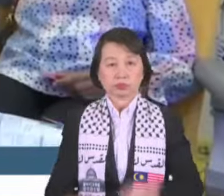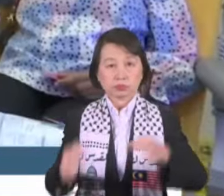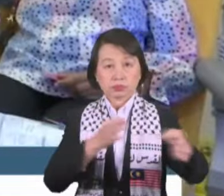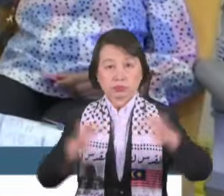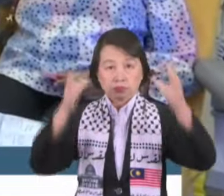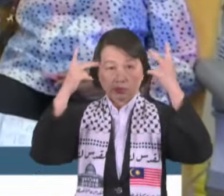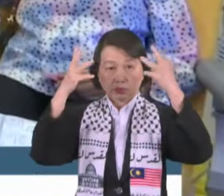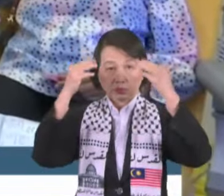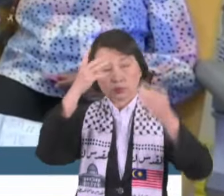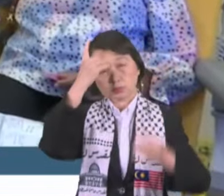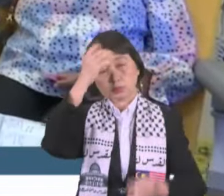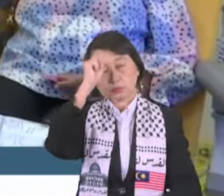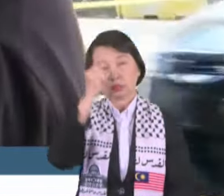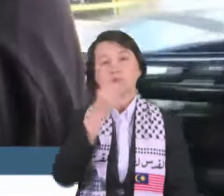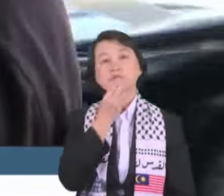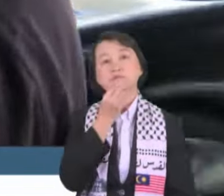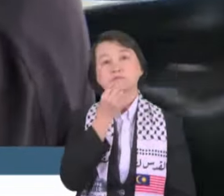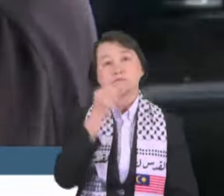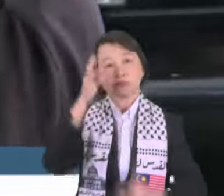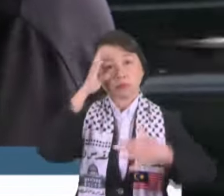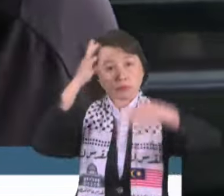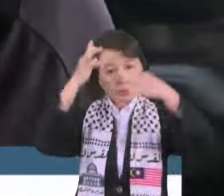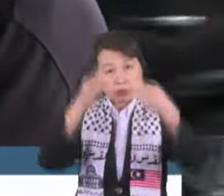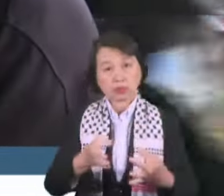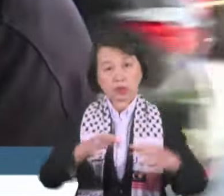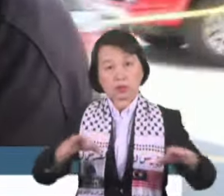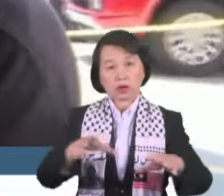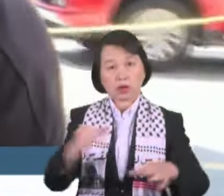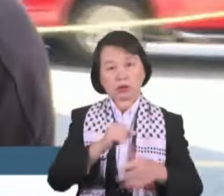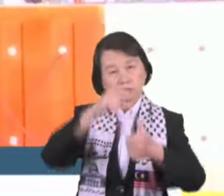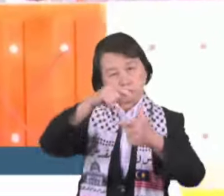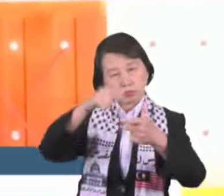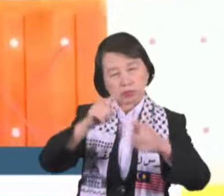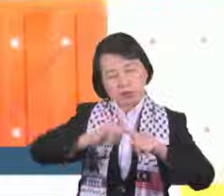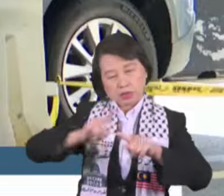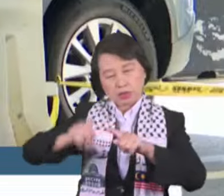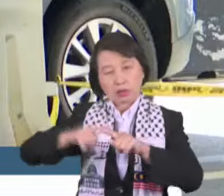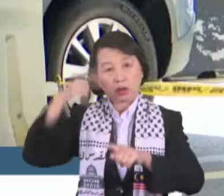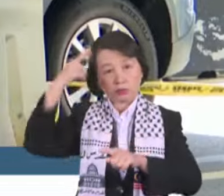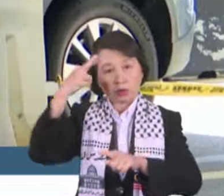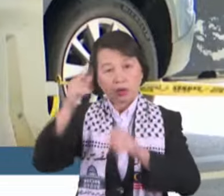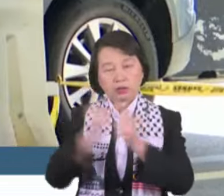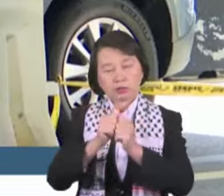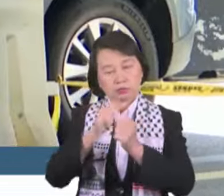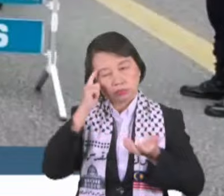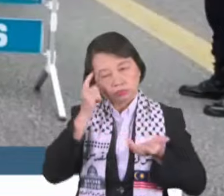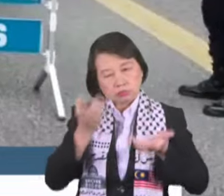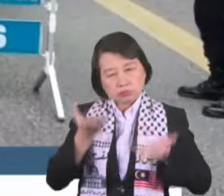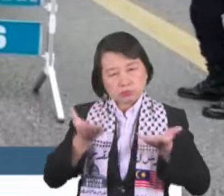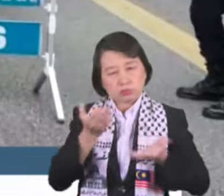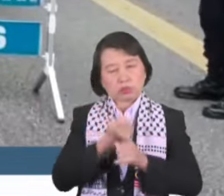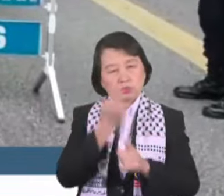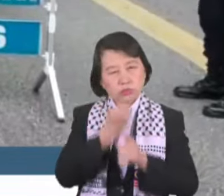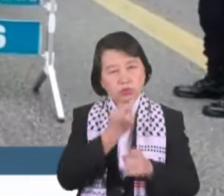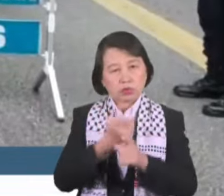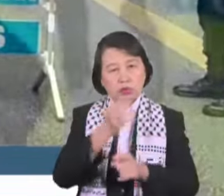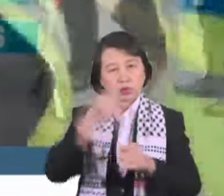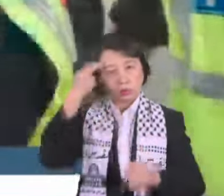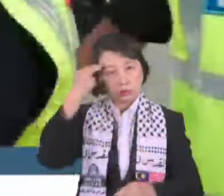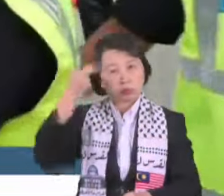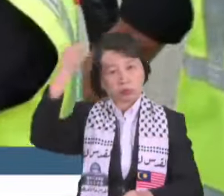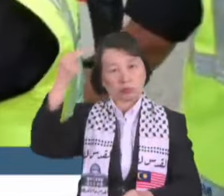Jelas Perdana Menteri Datuk Seri Anwar Ibrahim, keputusan itu dibuat mengambil kira pelbagai faktor dengan pertimbangan yang teliti dan